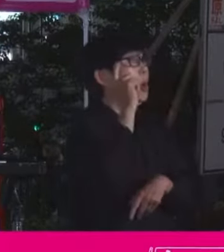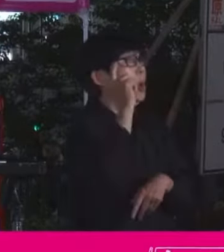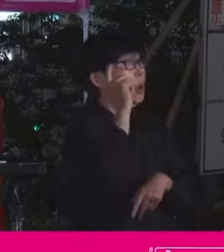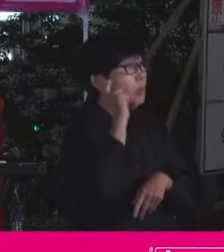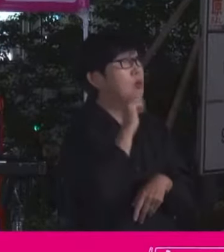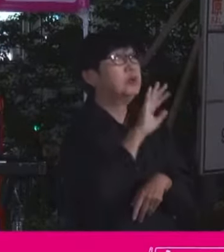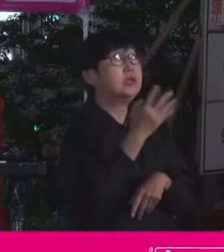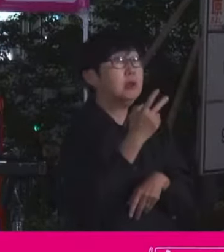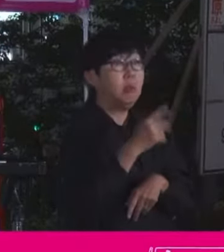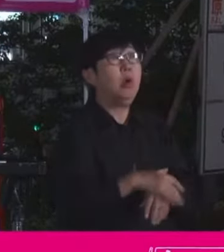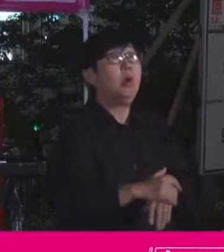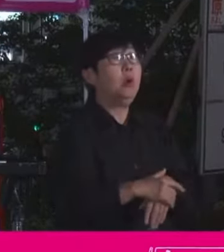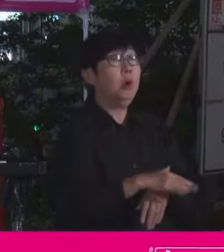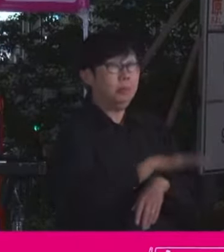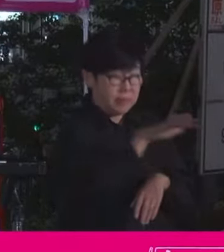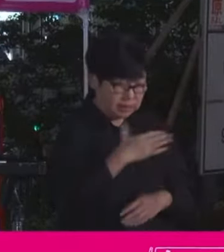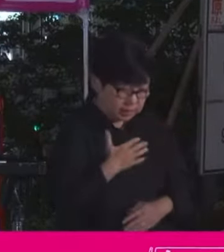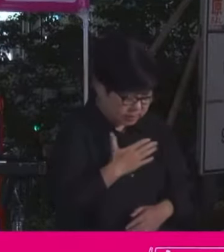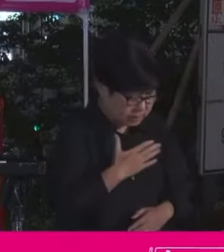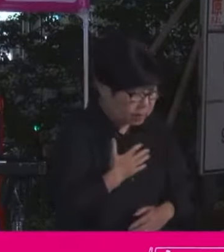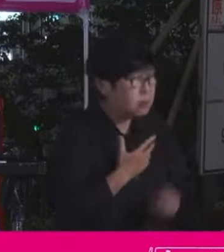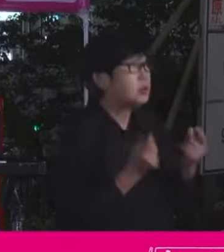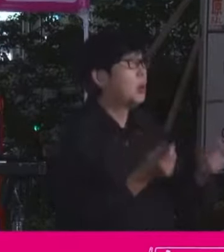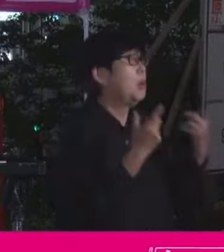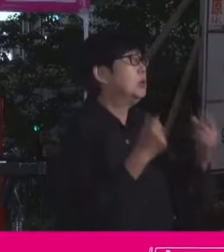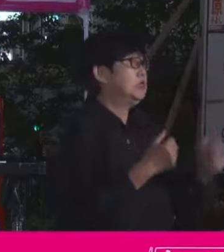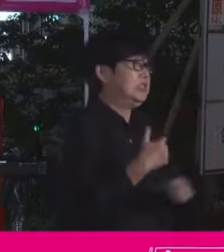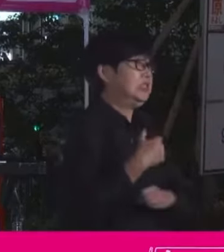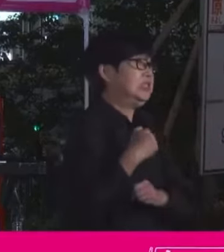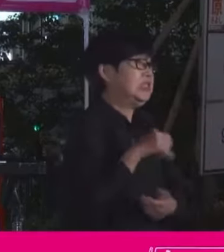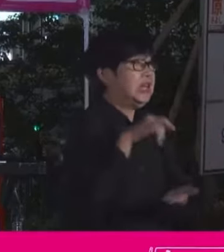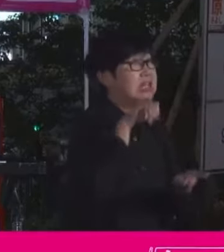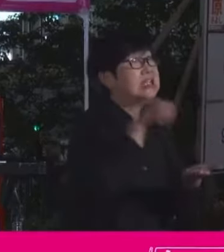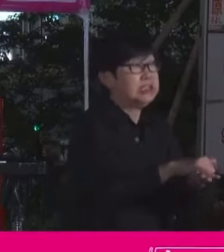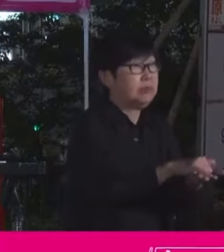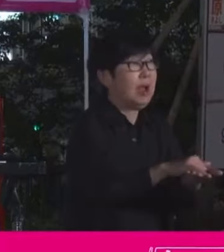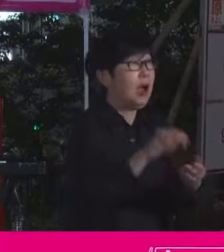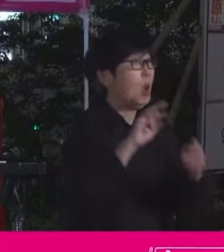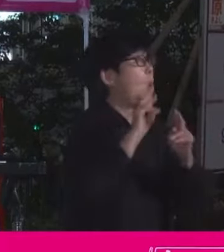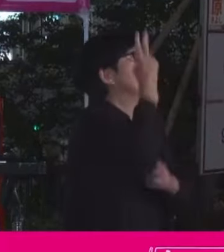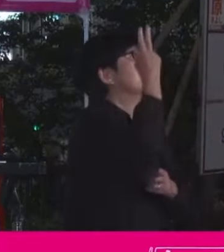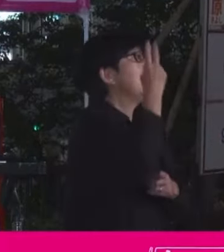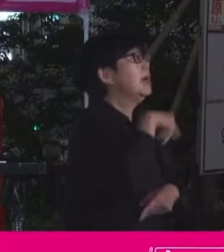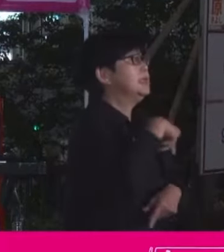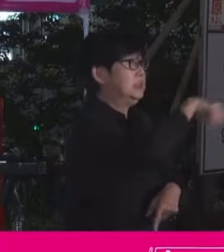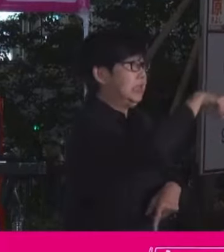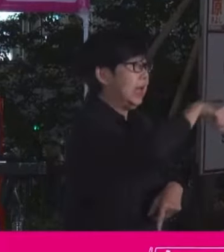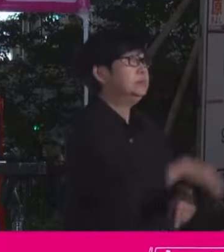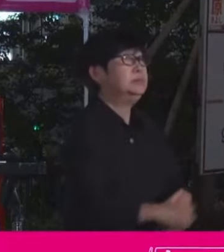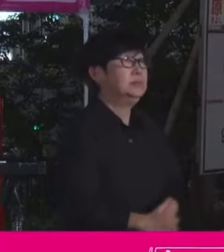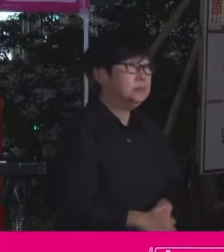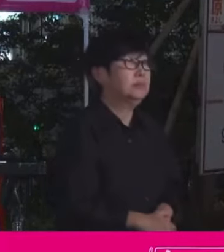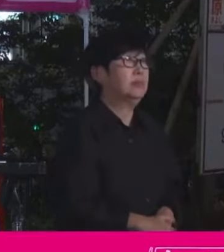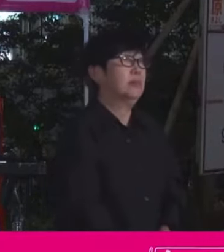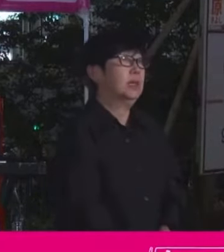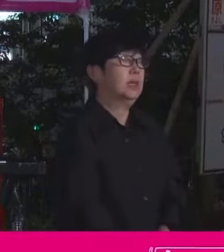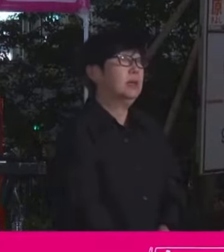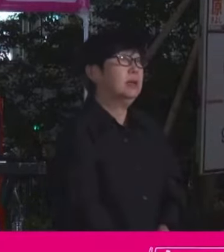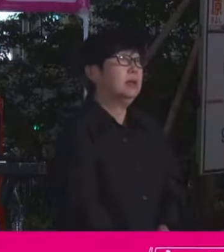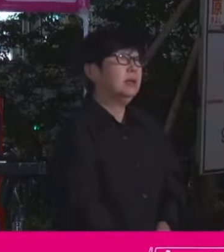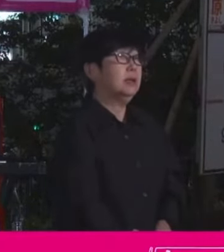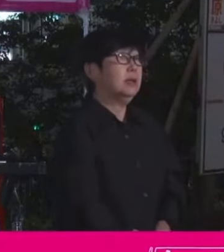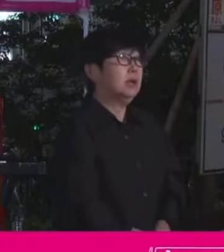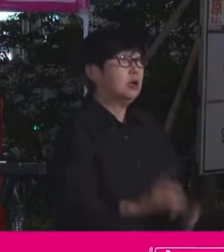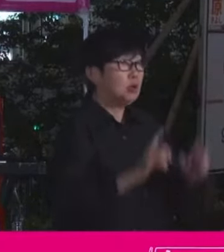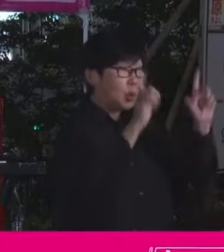うんですよね。皆さんご存知のように基地は沖縄にいたわけですですね。で